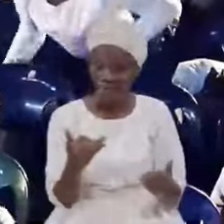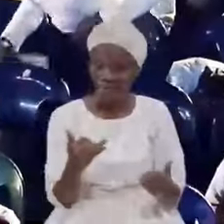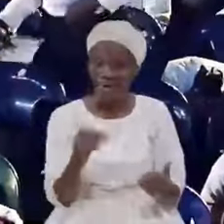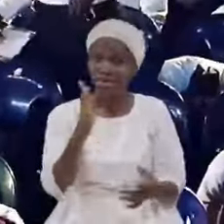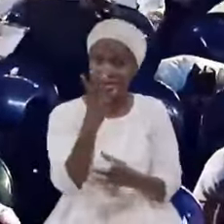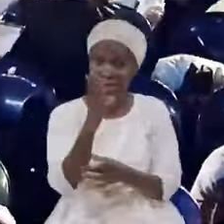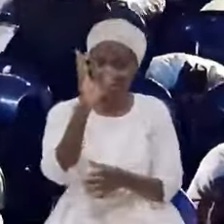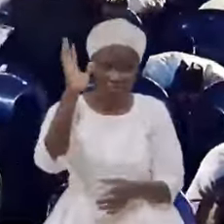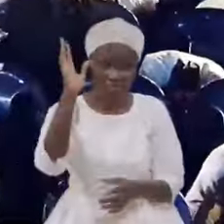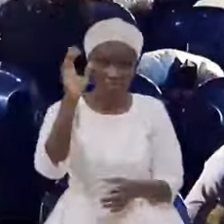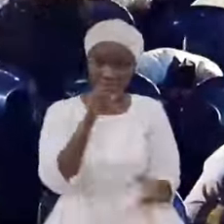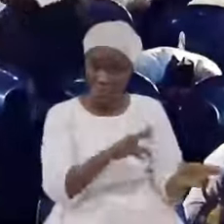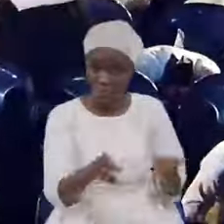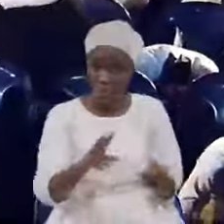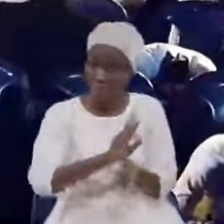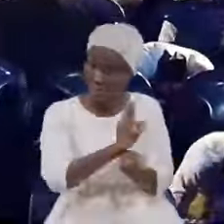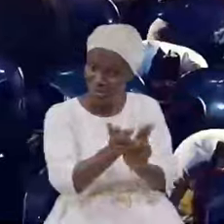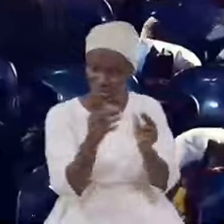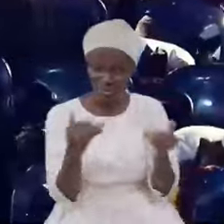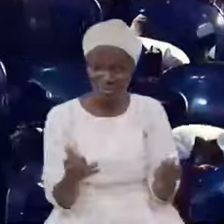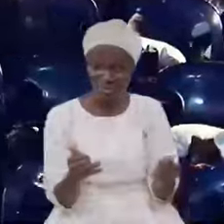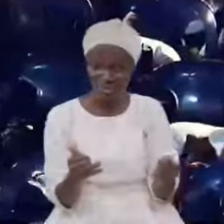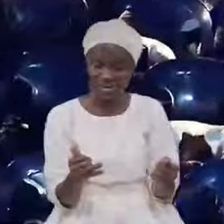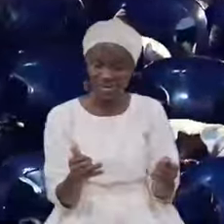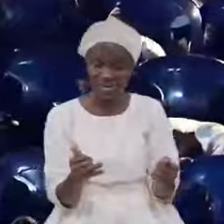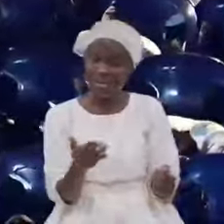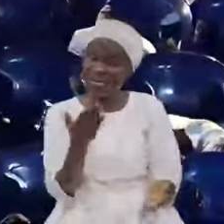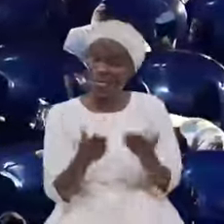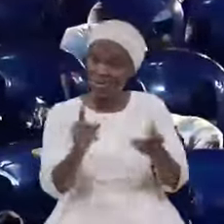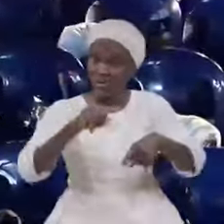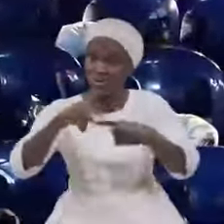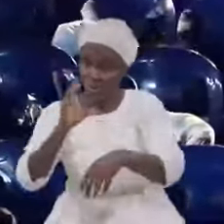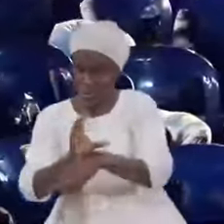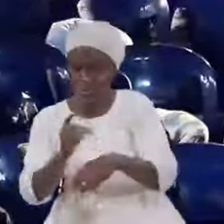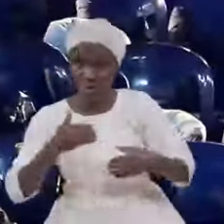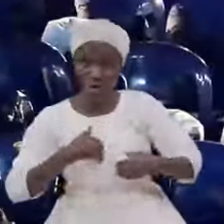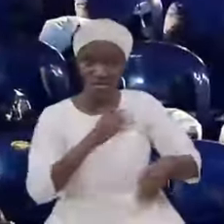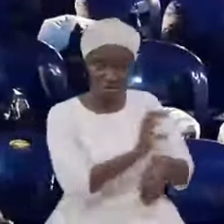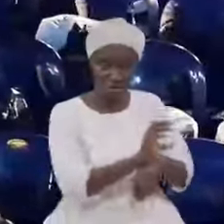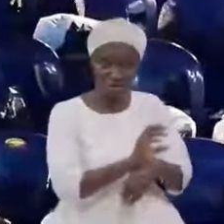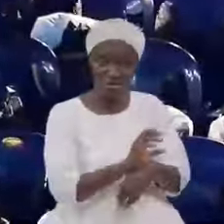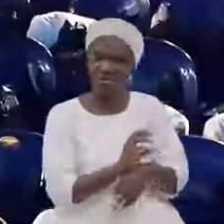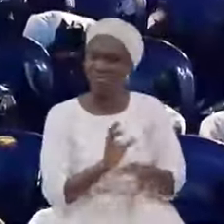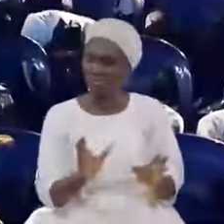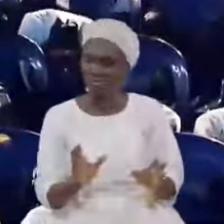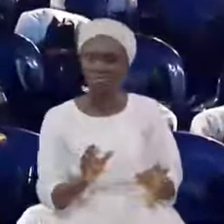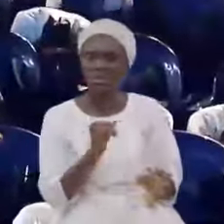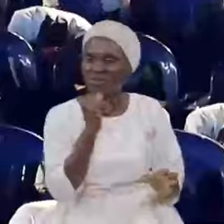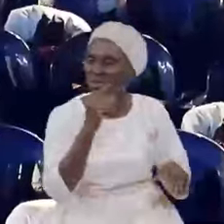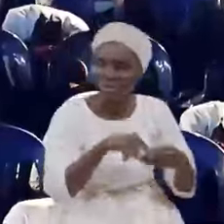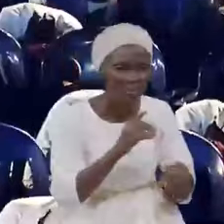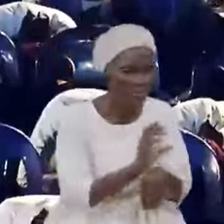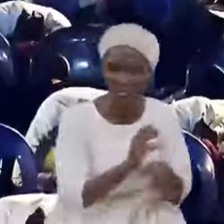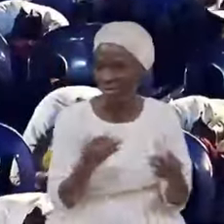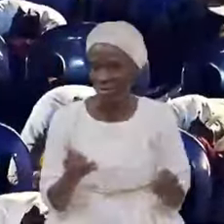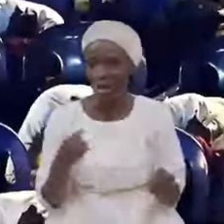Tu dis, ah, tu es un homme d'église, je comprends. Nous parlons de naître de nouveau. Nous parlons de la justice dans